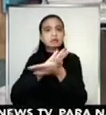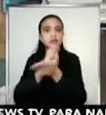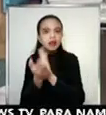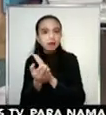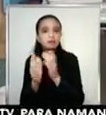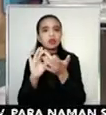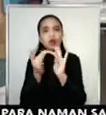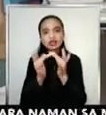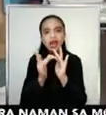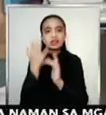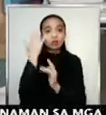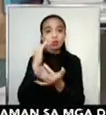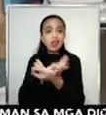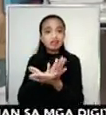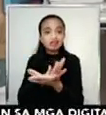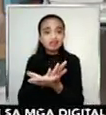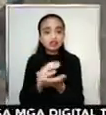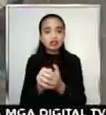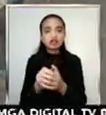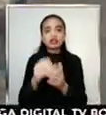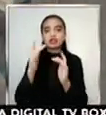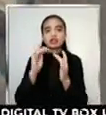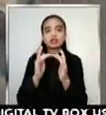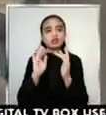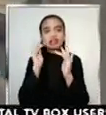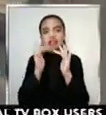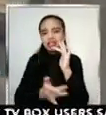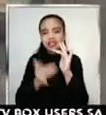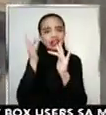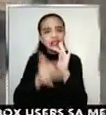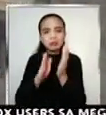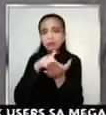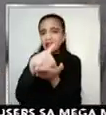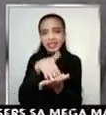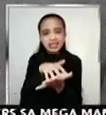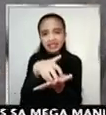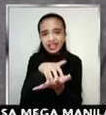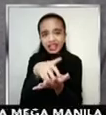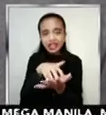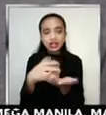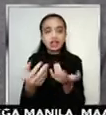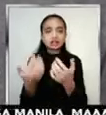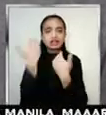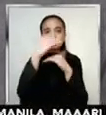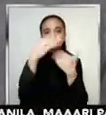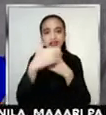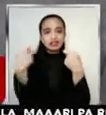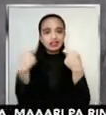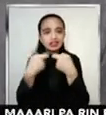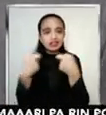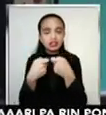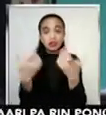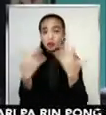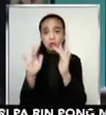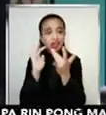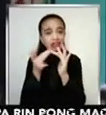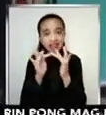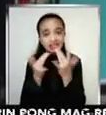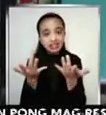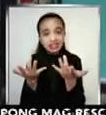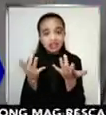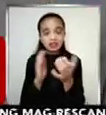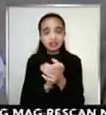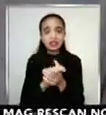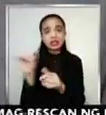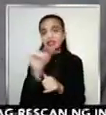COVID-19. Mahina raw ang internet signal at limitado ang supply ng kuryente sa kanilang lugar. Wala kaming doon internet connections.